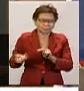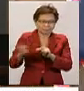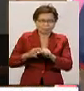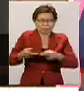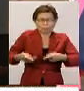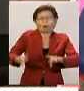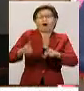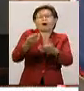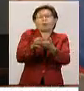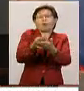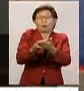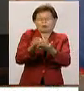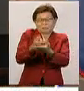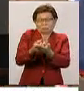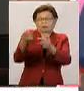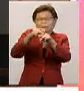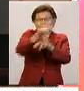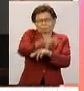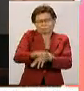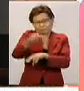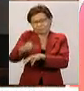peluang ekonomi kepada rakyat.